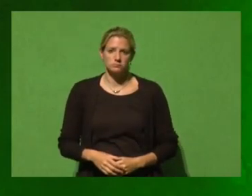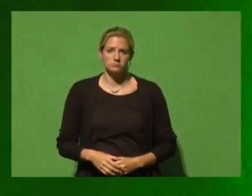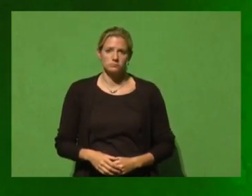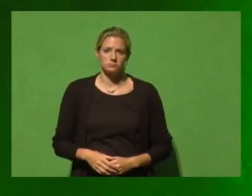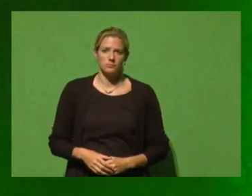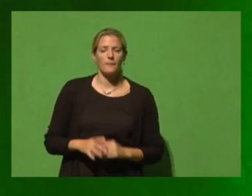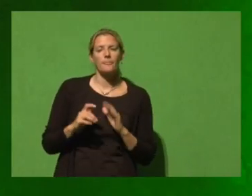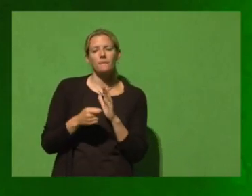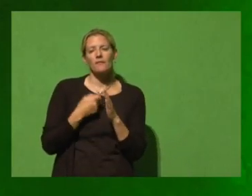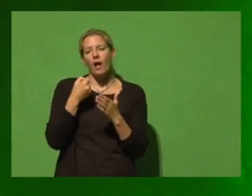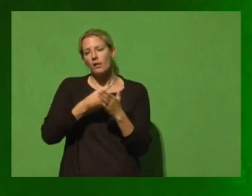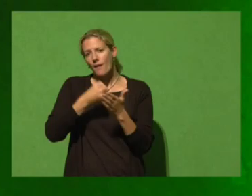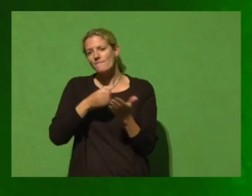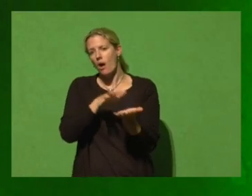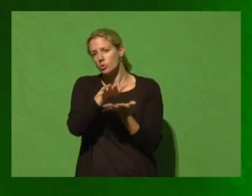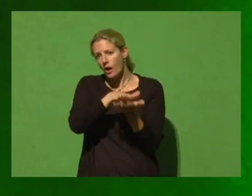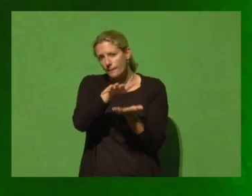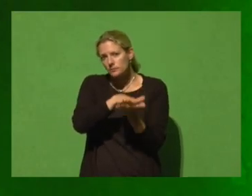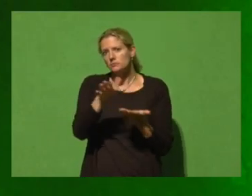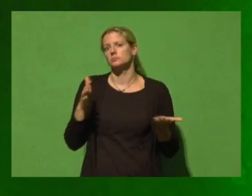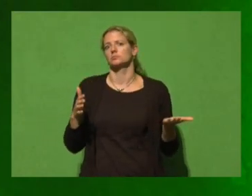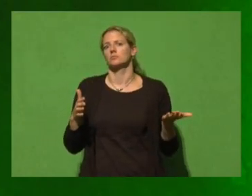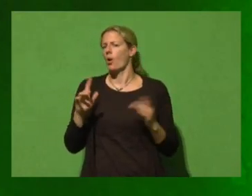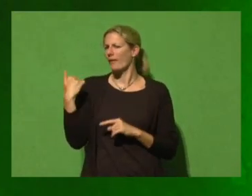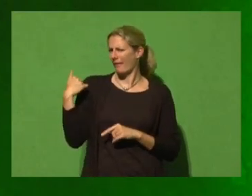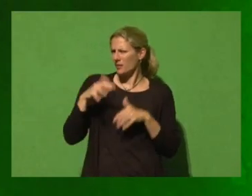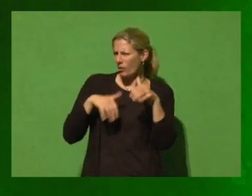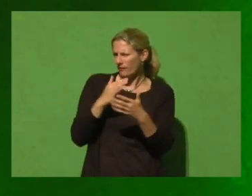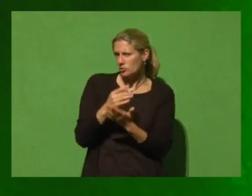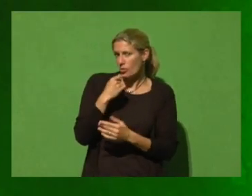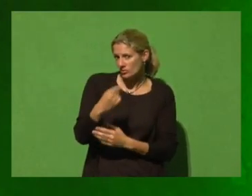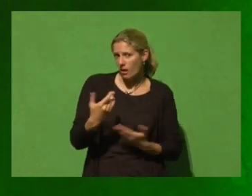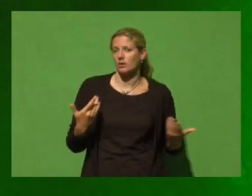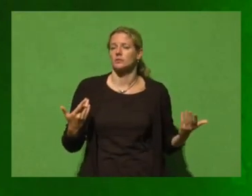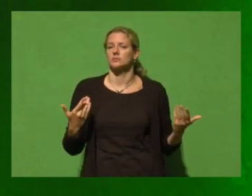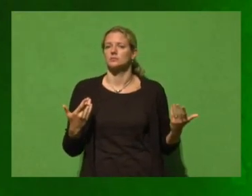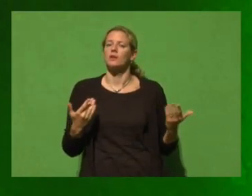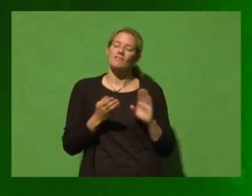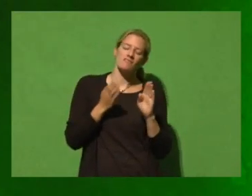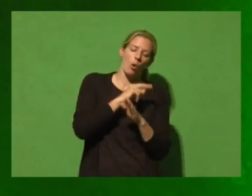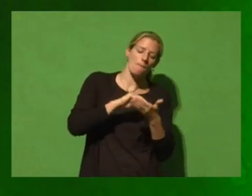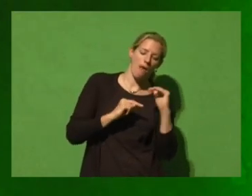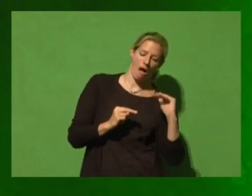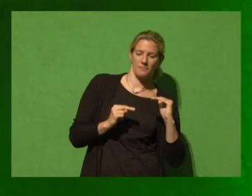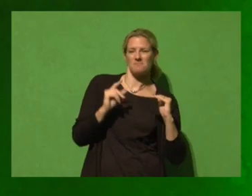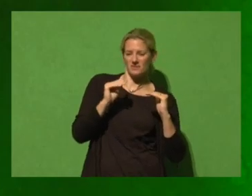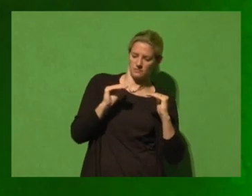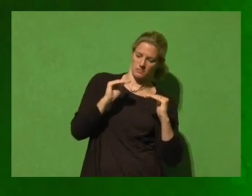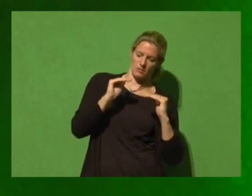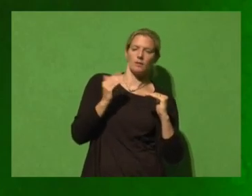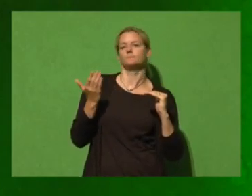Was die Wahlkampfausgaben angeht, hat das auch Wolfgang schon angesprochen. Sie lagen geringfügig über den geplanten Etats, aber es sind auch